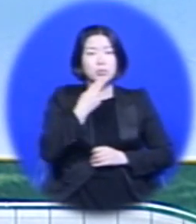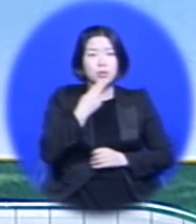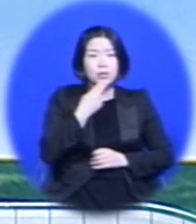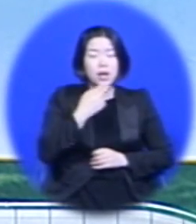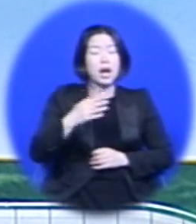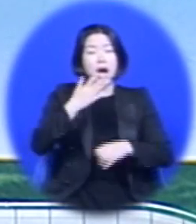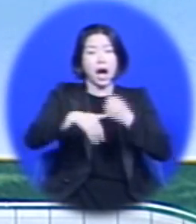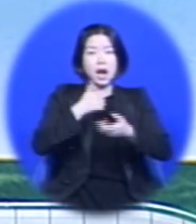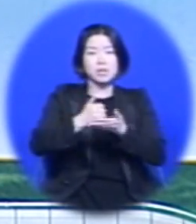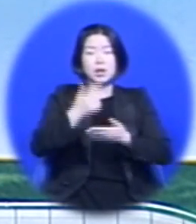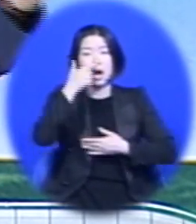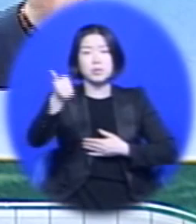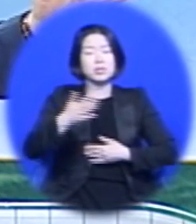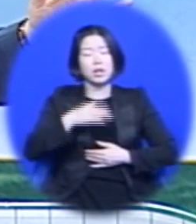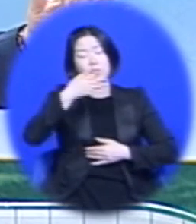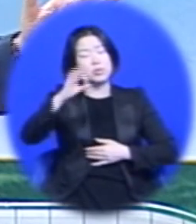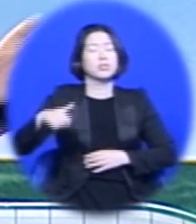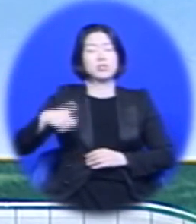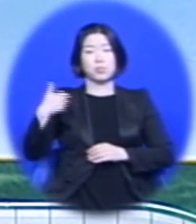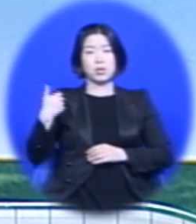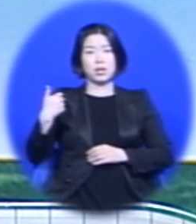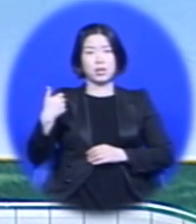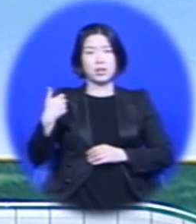하나님을 내가 아버지라고 불렀는지도 기억이 안 나요.